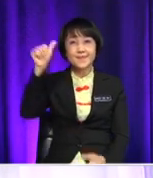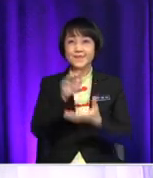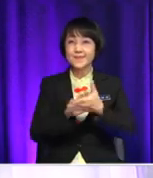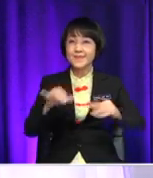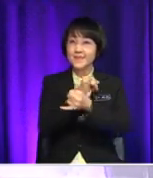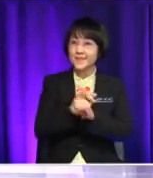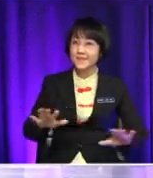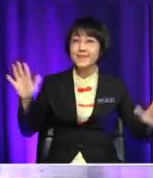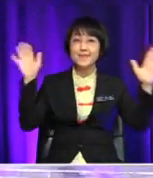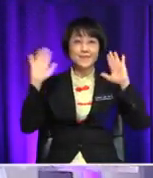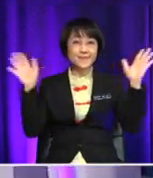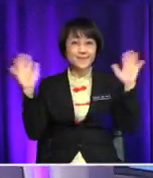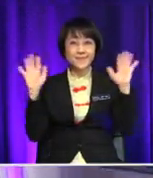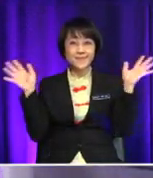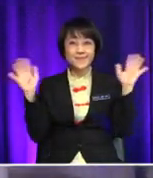salam sejahtera